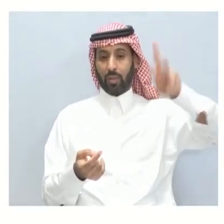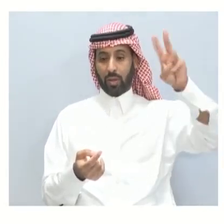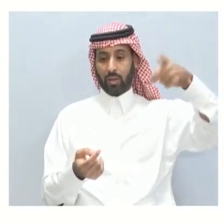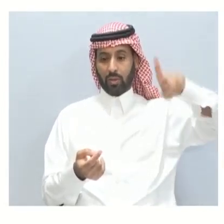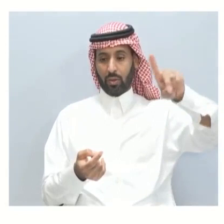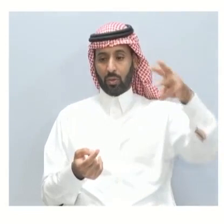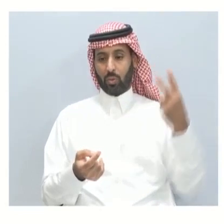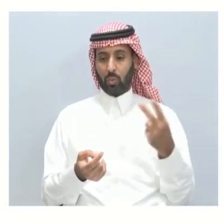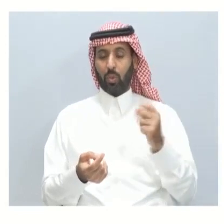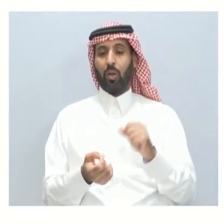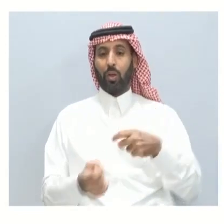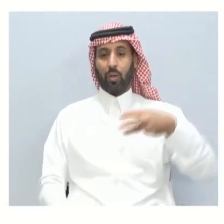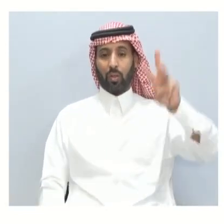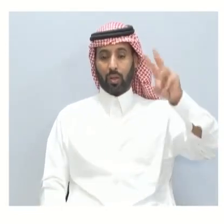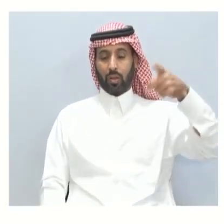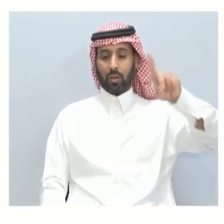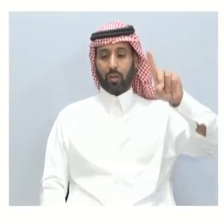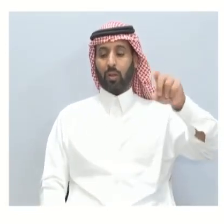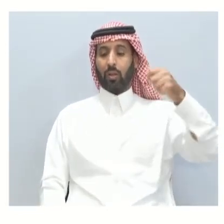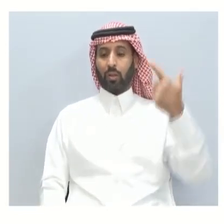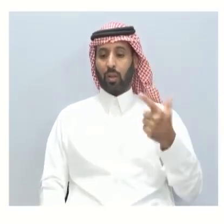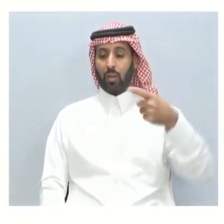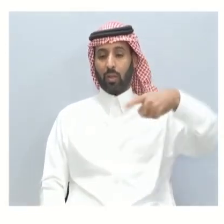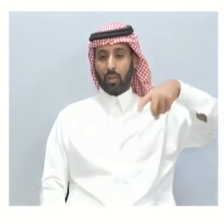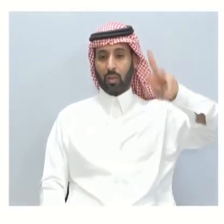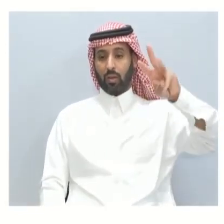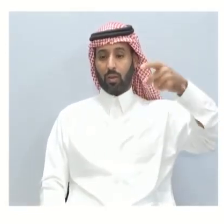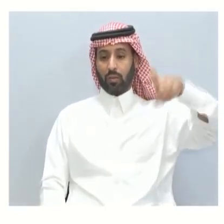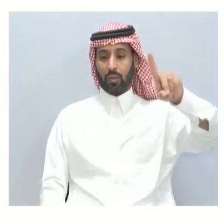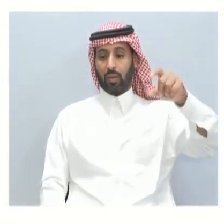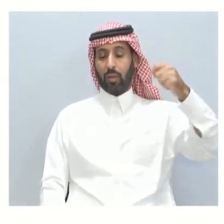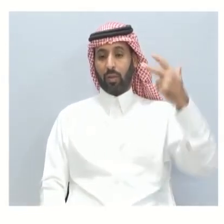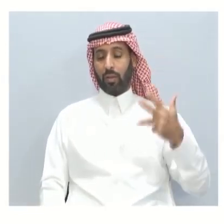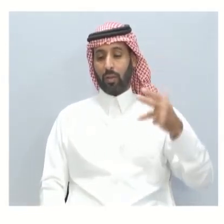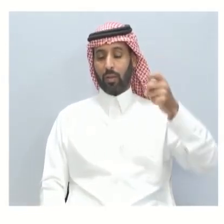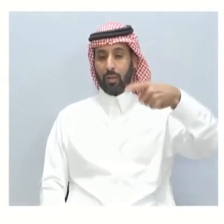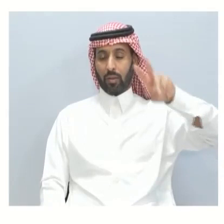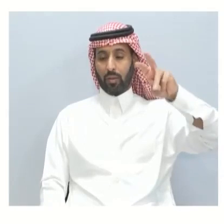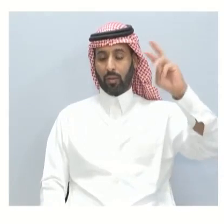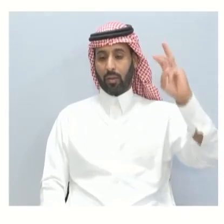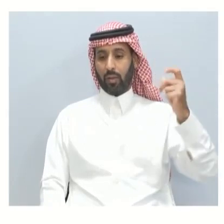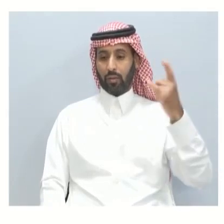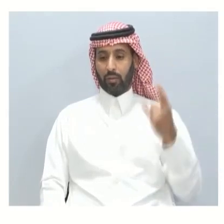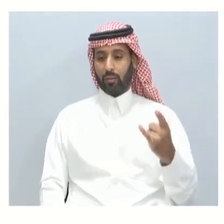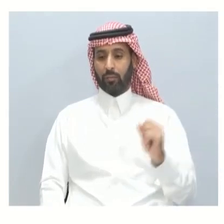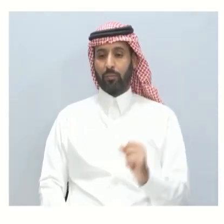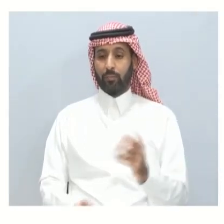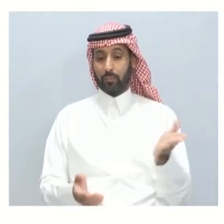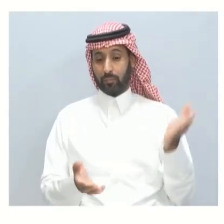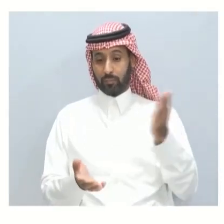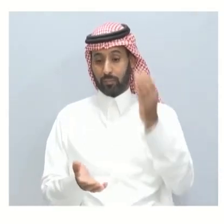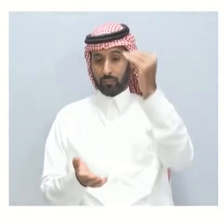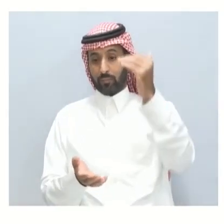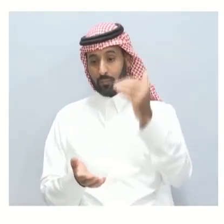ثري دي 7 3 دي 8 3 دي اذا عندما انتقل